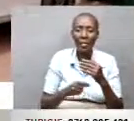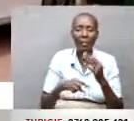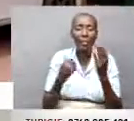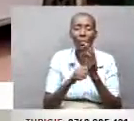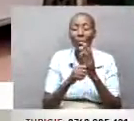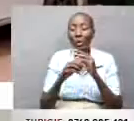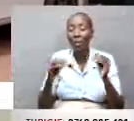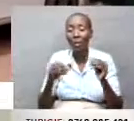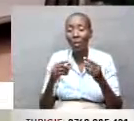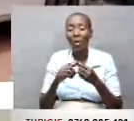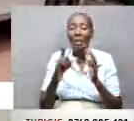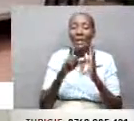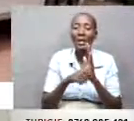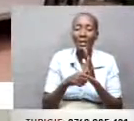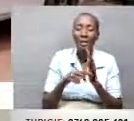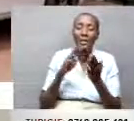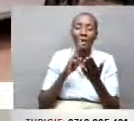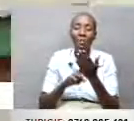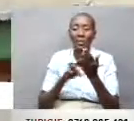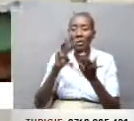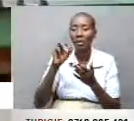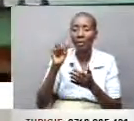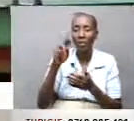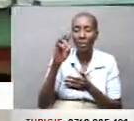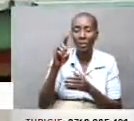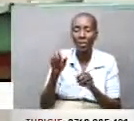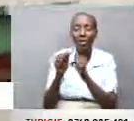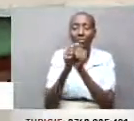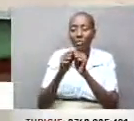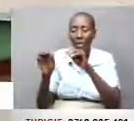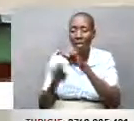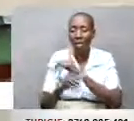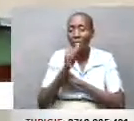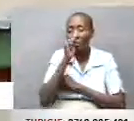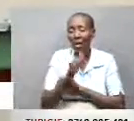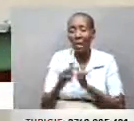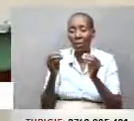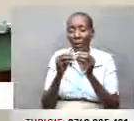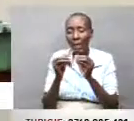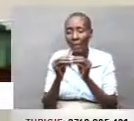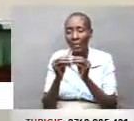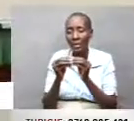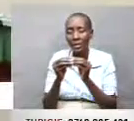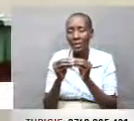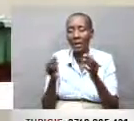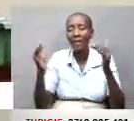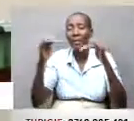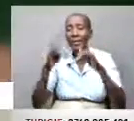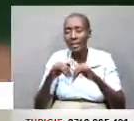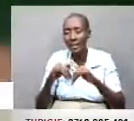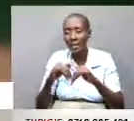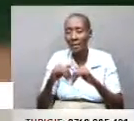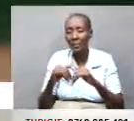baadaye, wawakilishi wa wadi pamoja na naibu spika wa kaunti ya Wajia walikutana kwenye mkao ya bunge hilo. Hapo ndipo